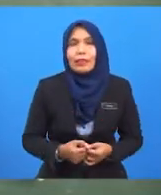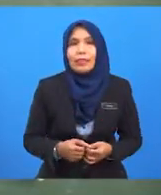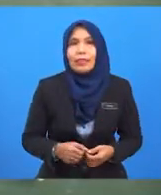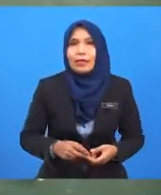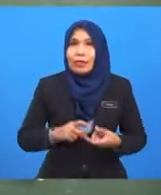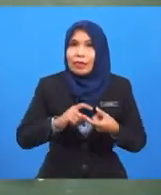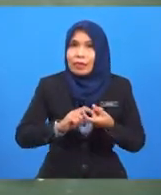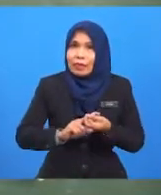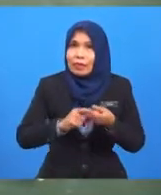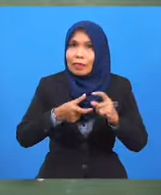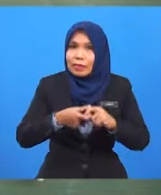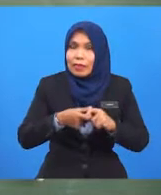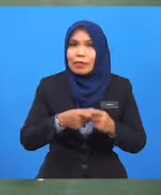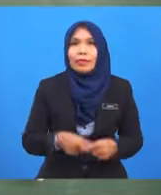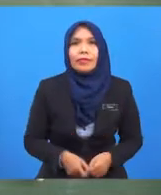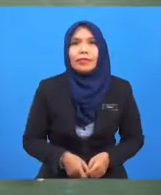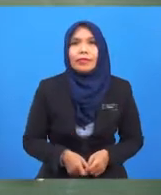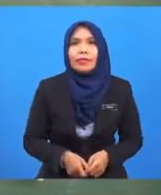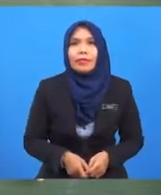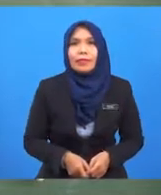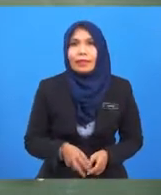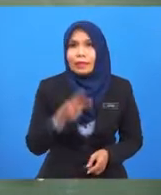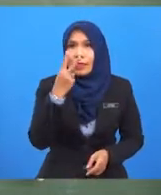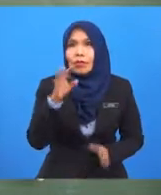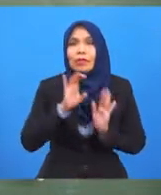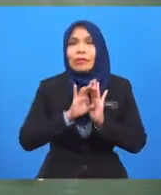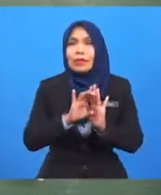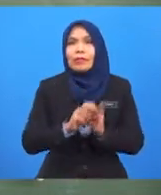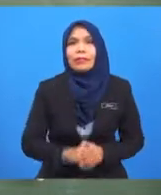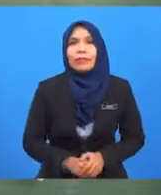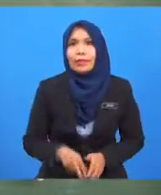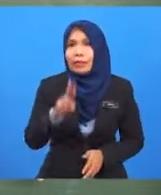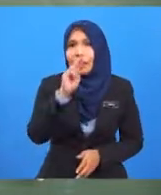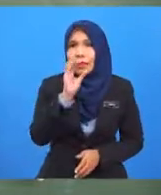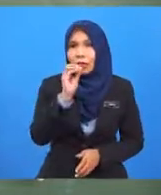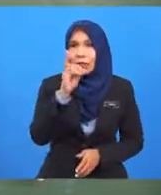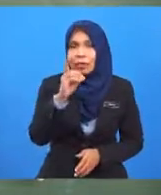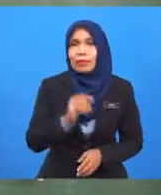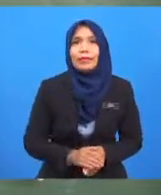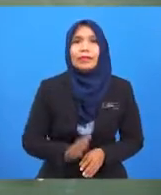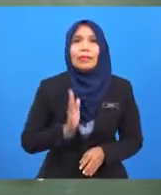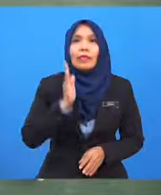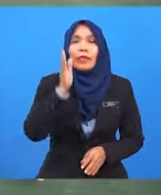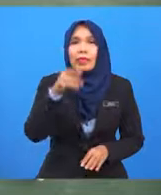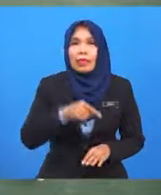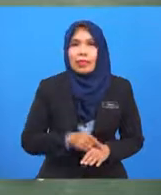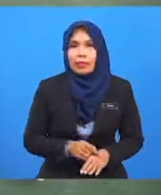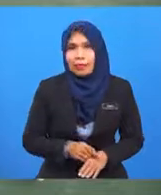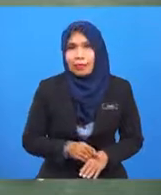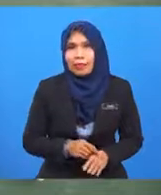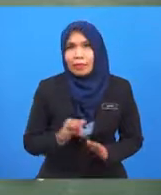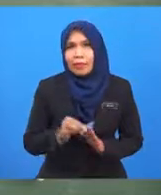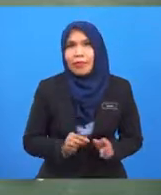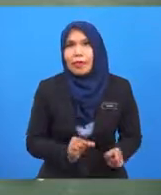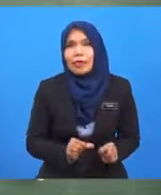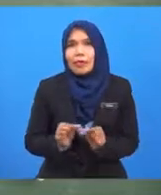tersebut. Lihat gambar di sebelah. Rod ini akan menggerakkan tali